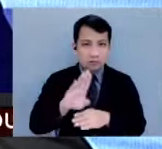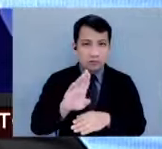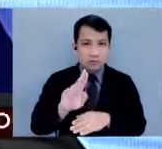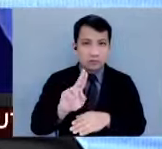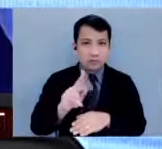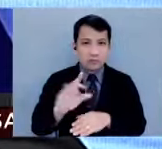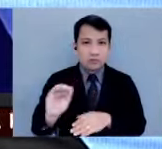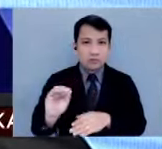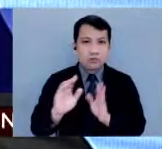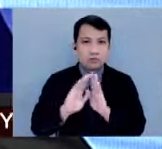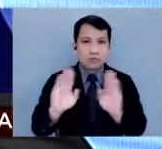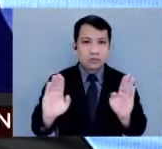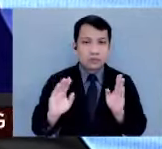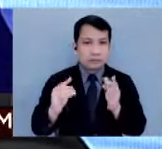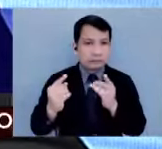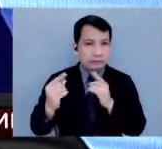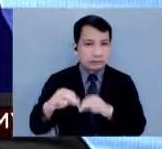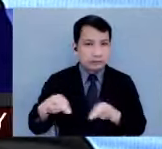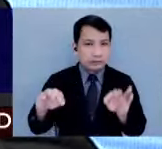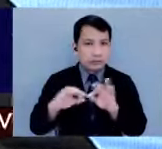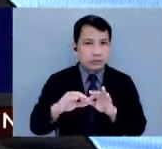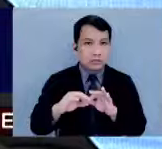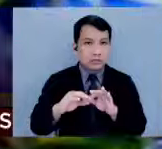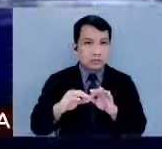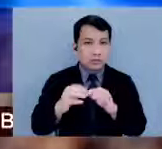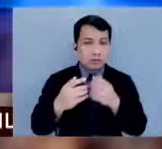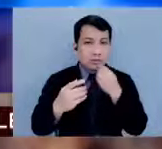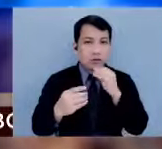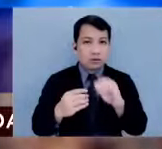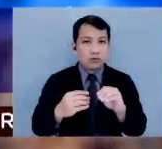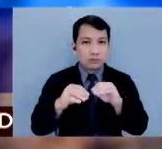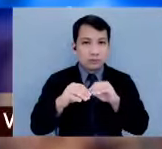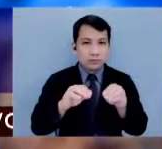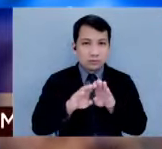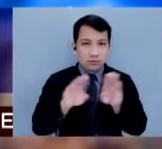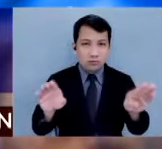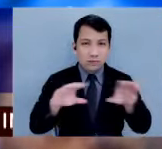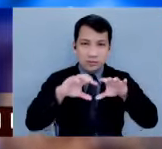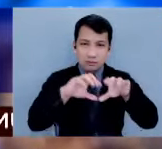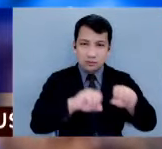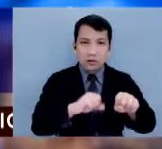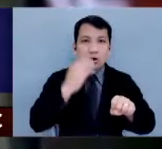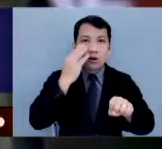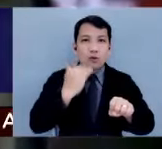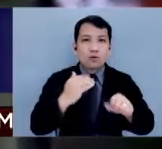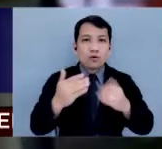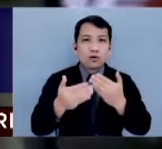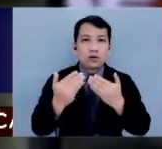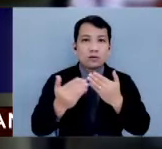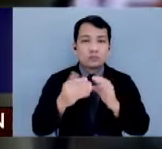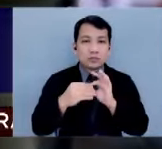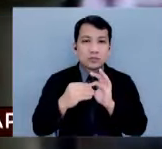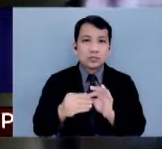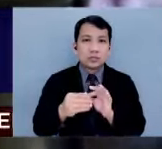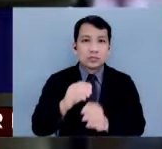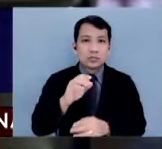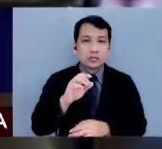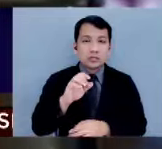malaki ang implikasyon ng unsealing ng arrest warrant. Posible umanong mapadali nito ang extradition